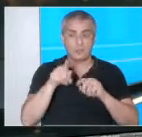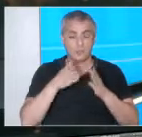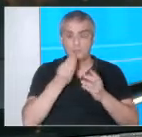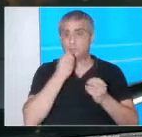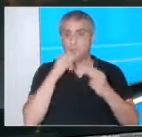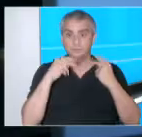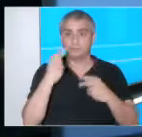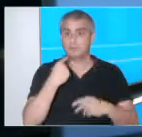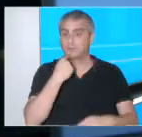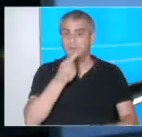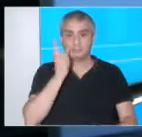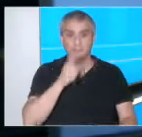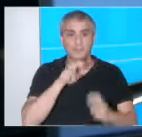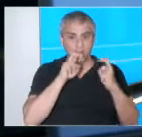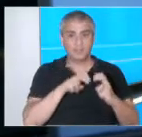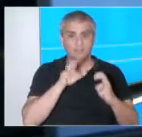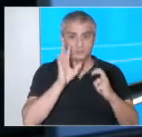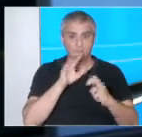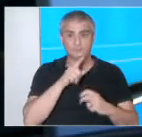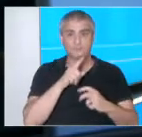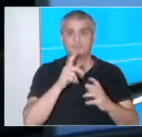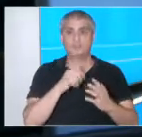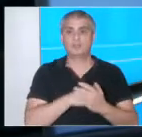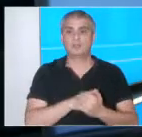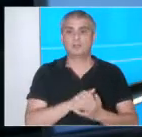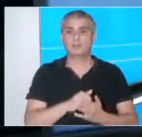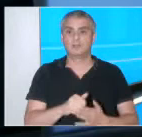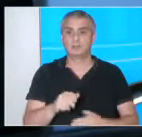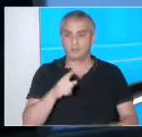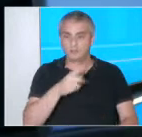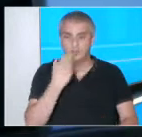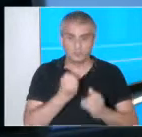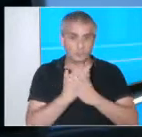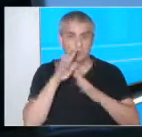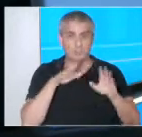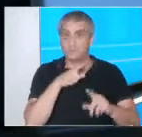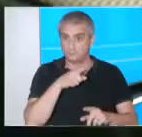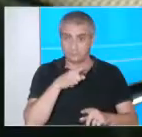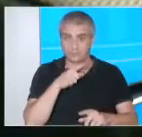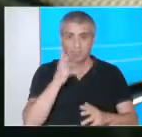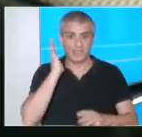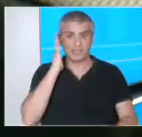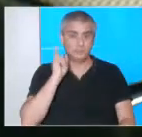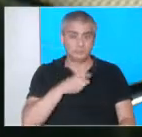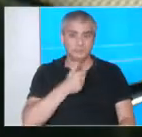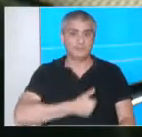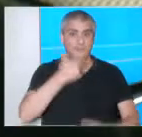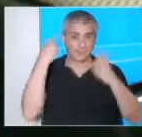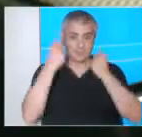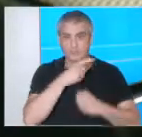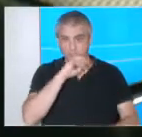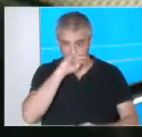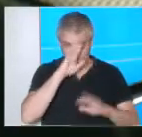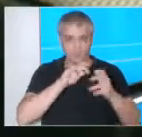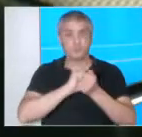למזנון הכנסת, והוא אמר, צריך לשבת גם בשביל להסביר את הקטנים. הרב משולם נהרי סיפר לנו בשבעה, כשהקימו את ממשלת הרשע, קראו לזה, שרת החינוך. ממשלת